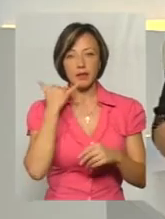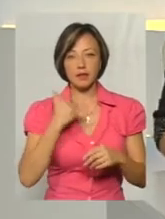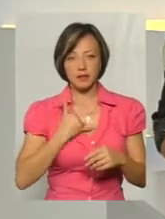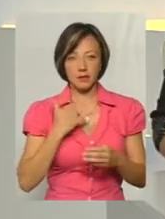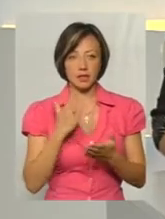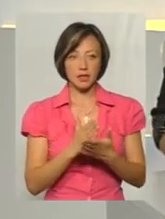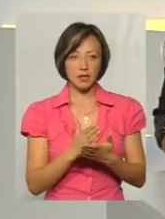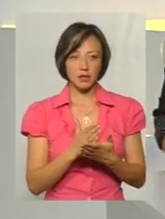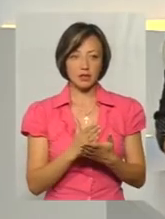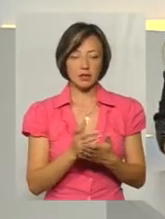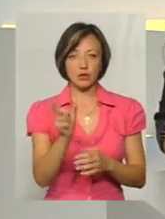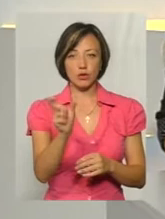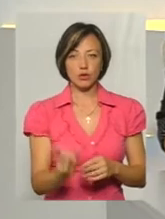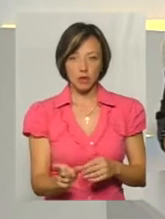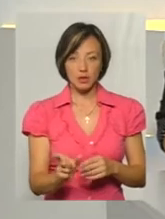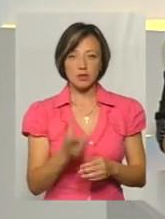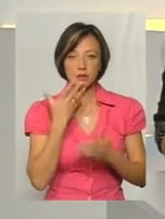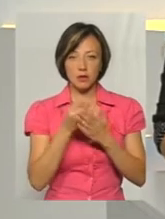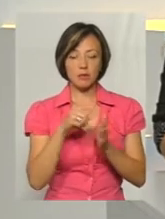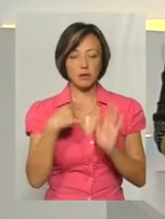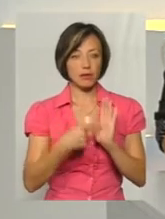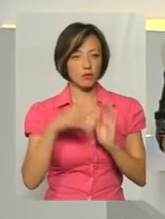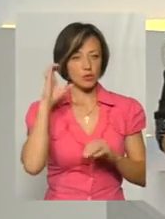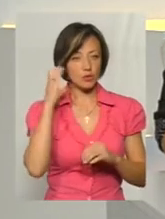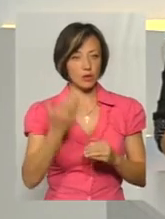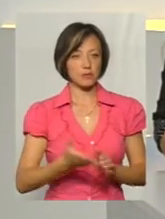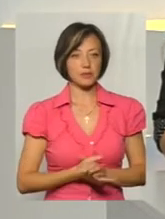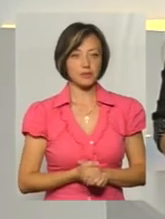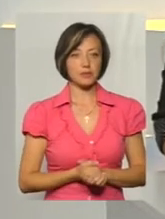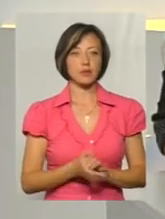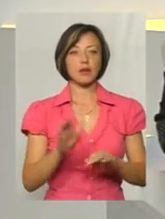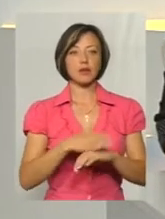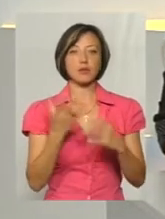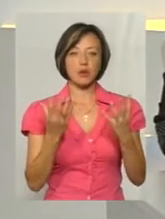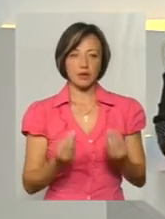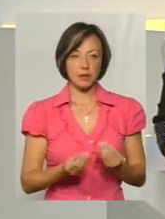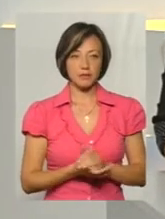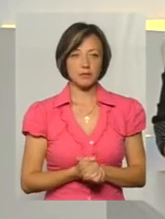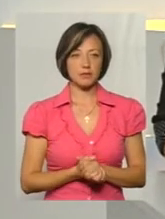є глядач зі своїм питанням. Давайте його послухаємо. Доброго дня.